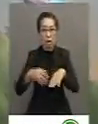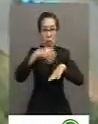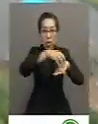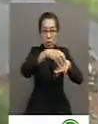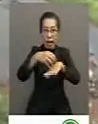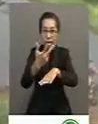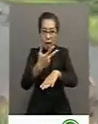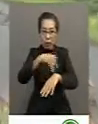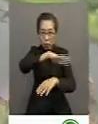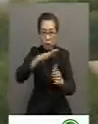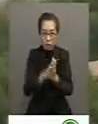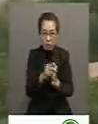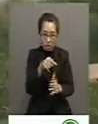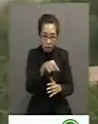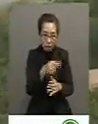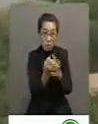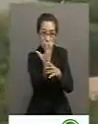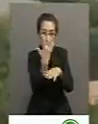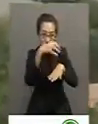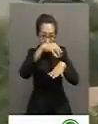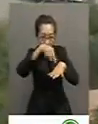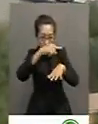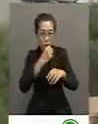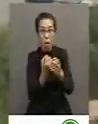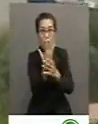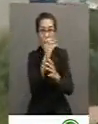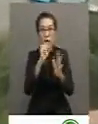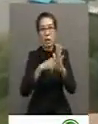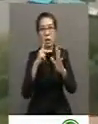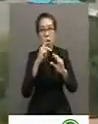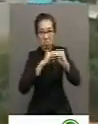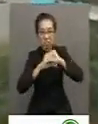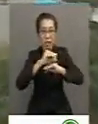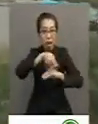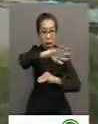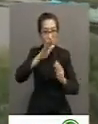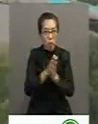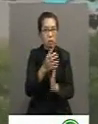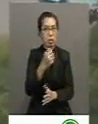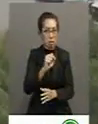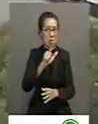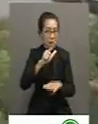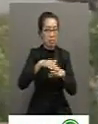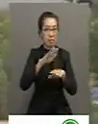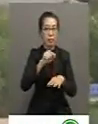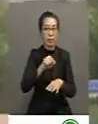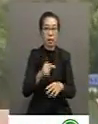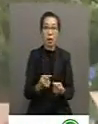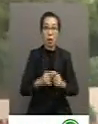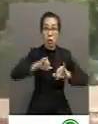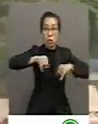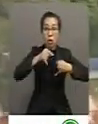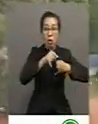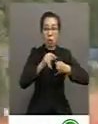การประเมินเบื้องต้นแพไม้นี้สร้างด้วยไม้สักทั้งหลังค่ะคาดว่าจะมีมูลค่าไม่ต่ำกว่า10ล้านบาททีเดียว ค่ะเจ้าของเป็นช